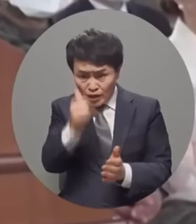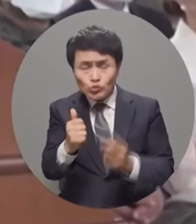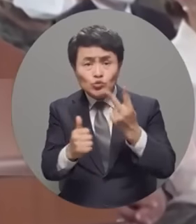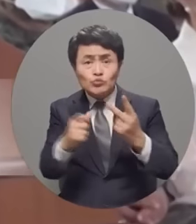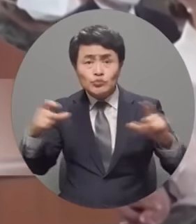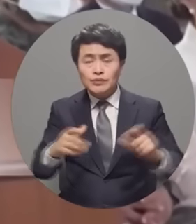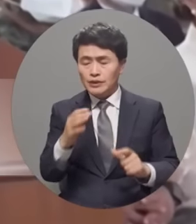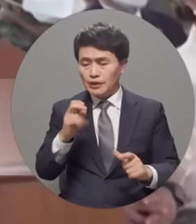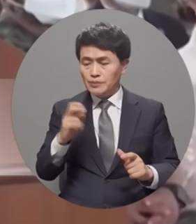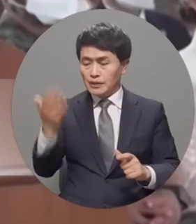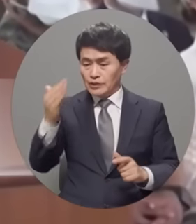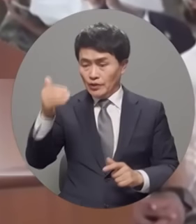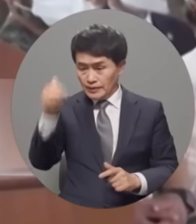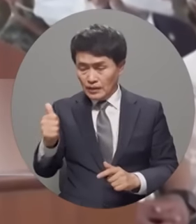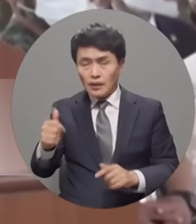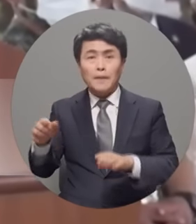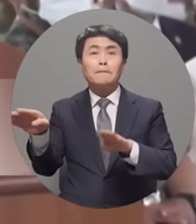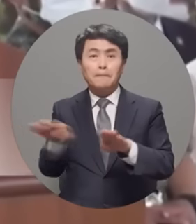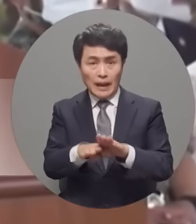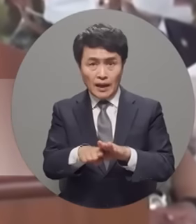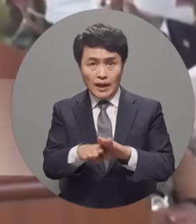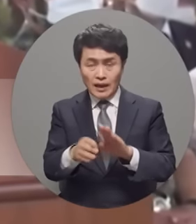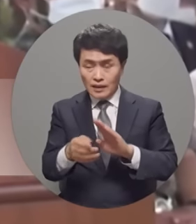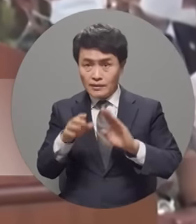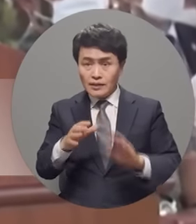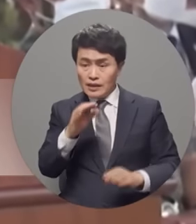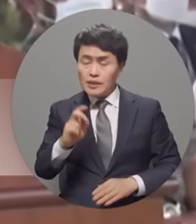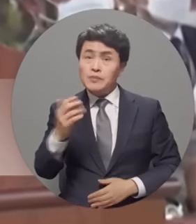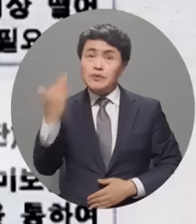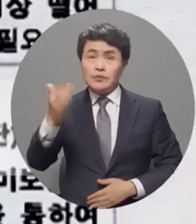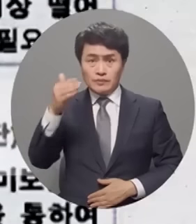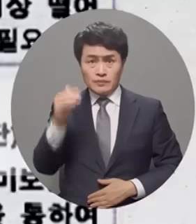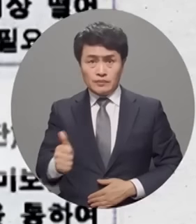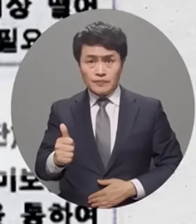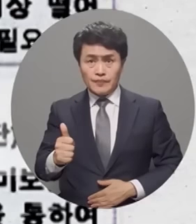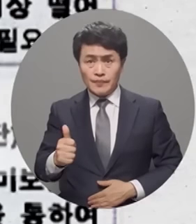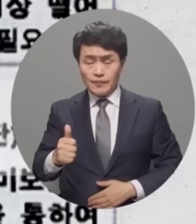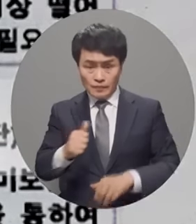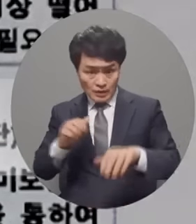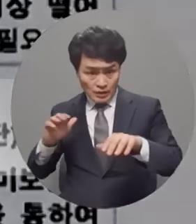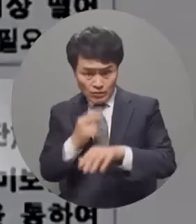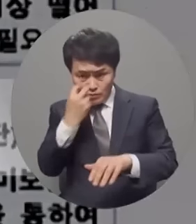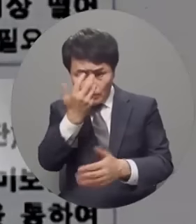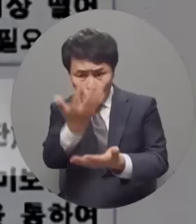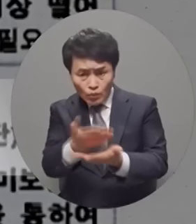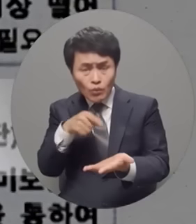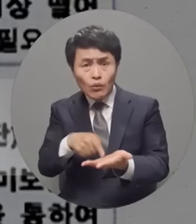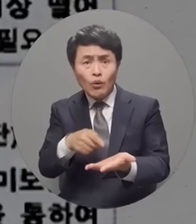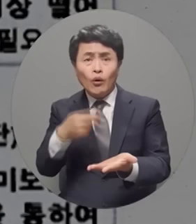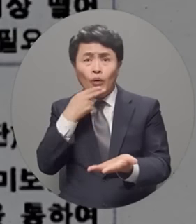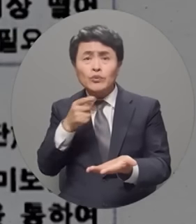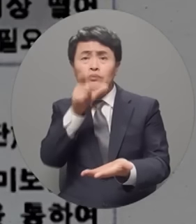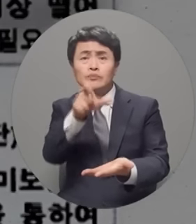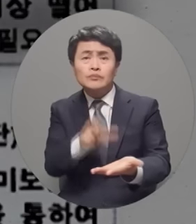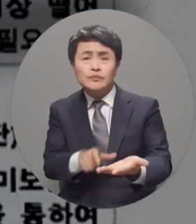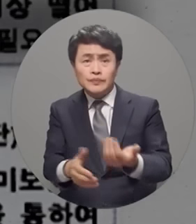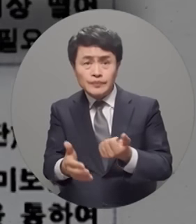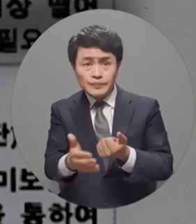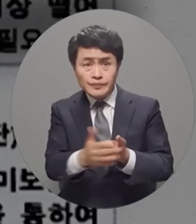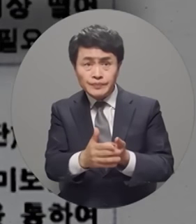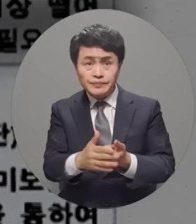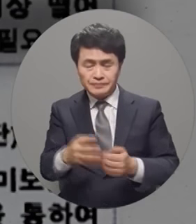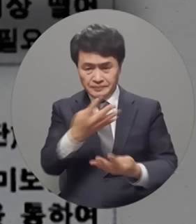전 사단장은 빠졌습니다. 그런데 임 전 사단장의 경우 해병대 수사 기록에 없던 내용이 추가됐습니다.